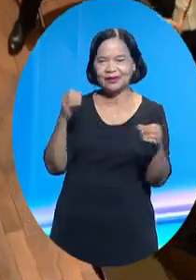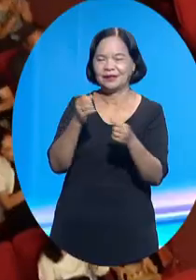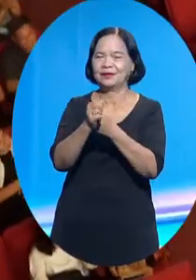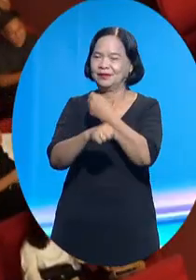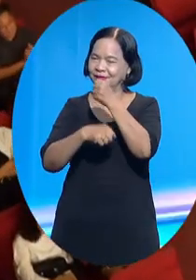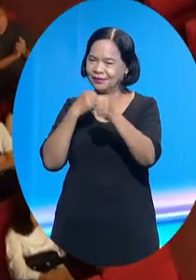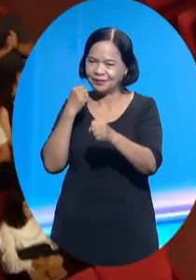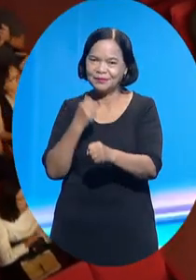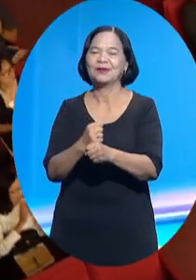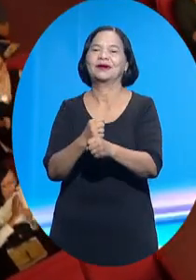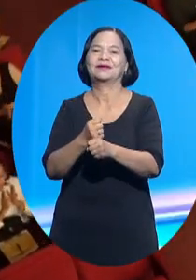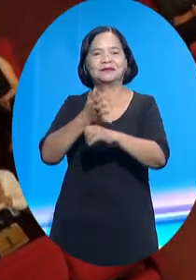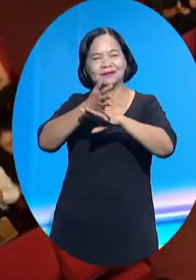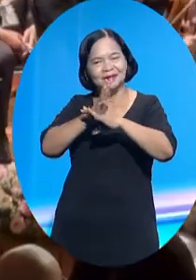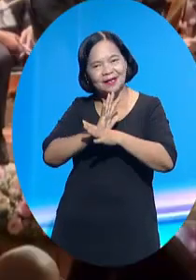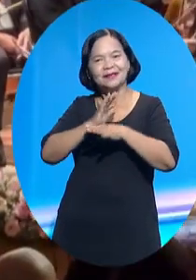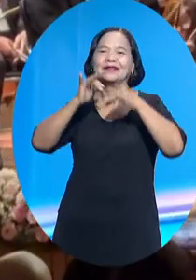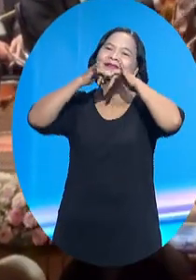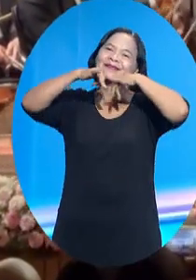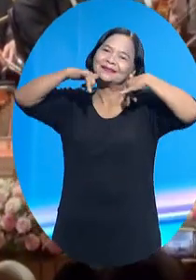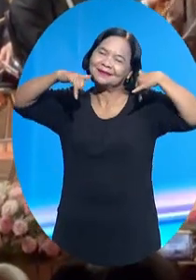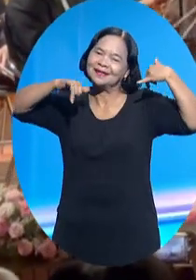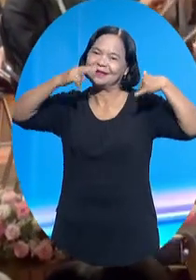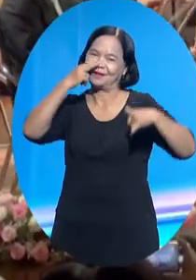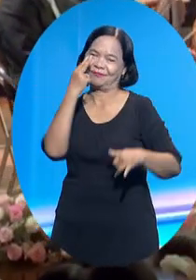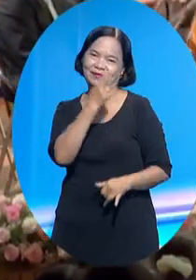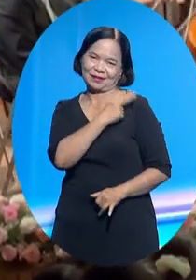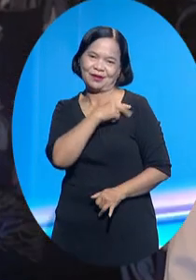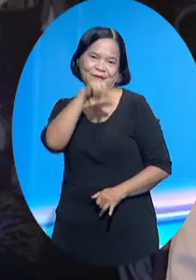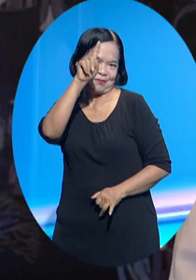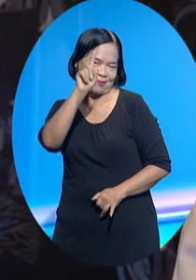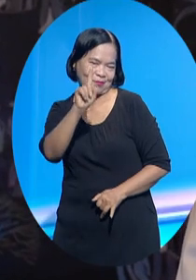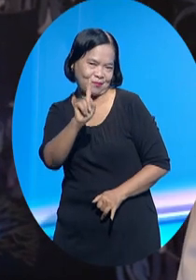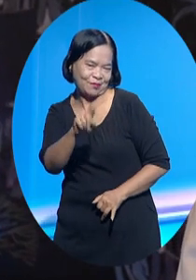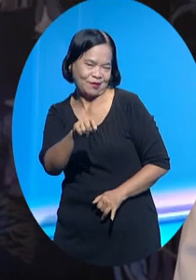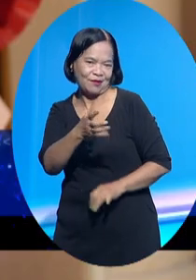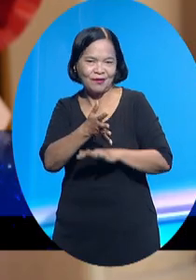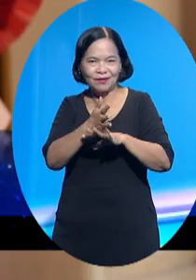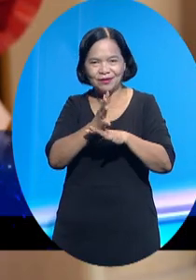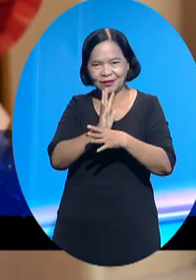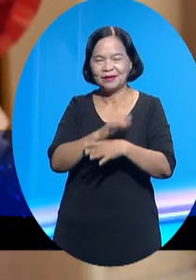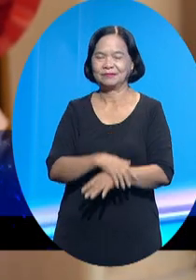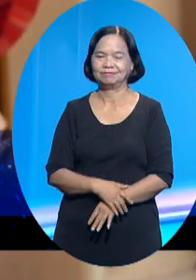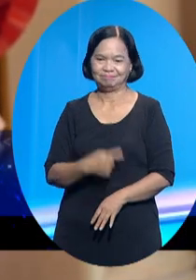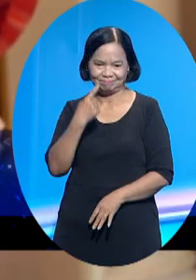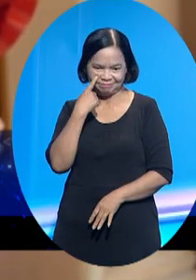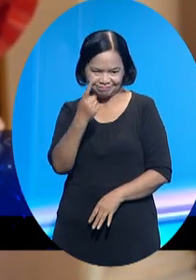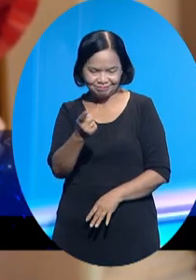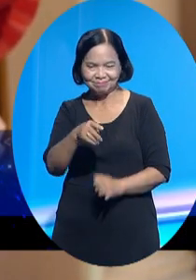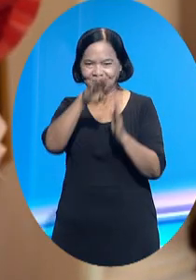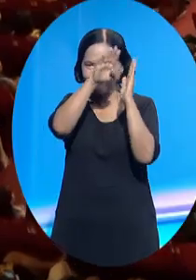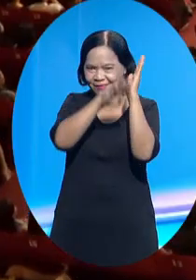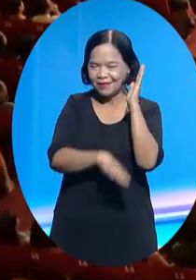giúp các tài năng trẻ của Việt Nam có cái chỗ để mà diễn, để phát huy được tài năng. Thì em thấy chương trình này của Toyota